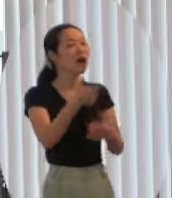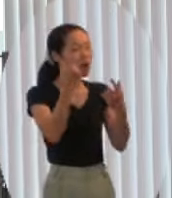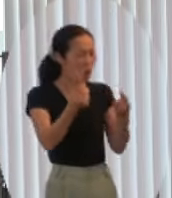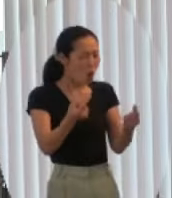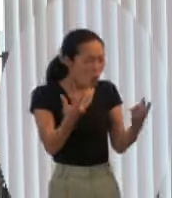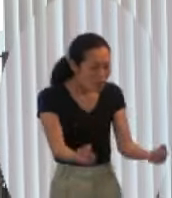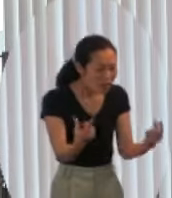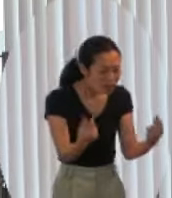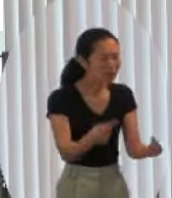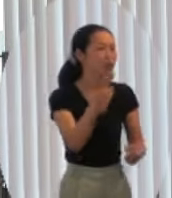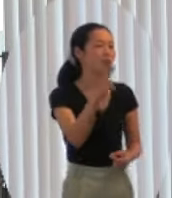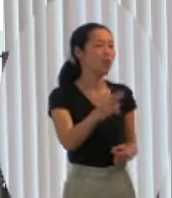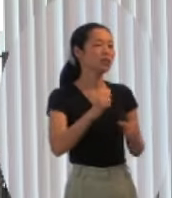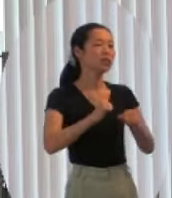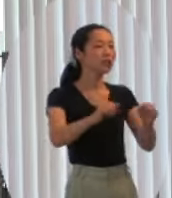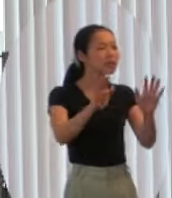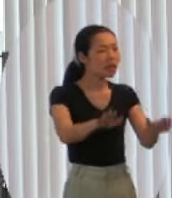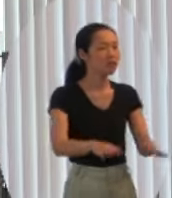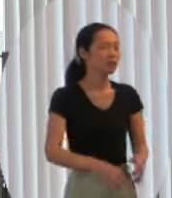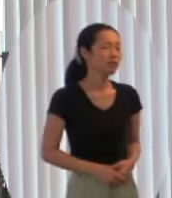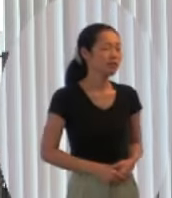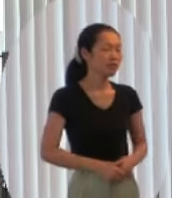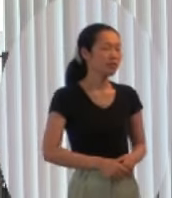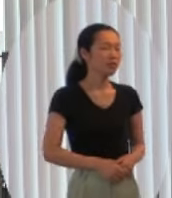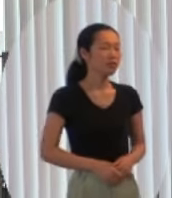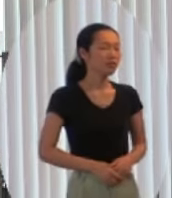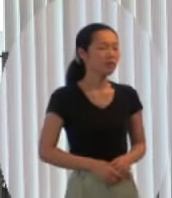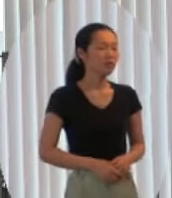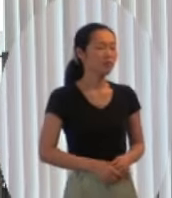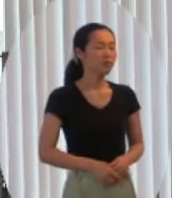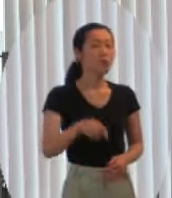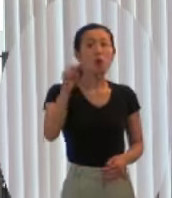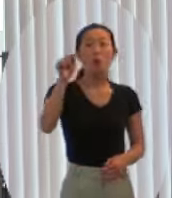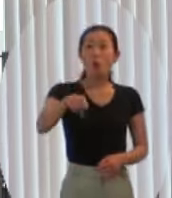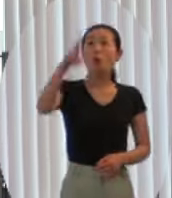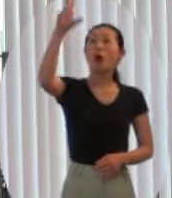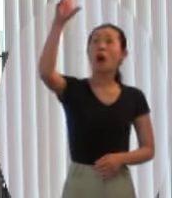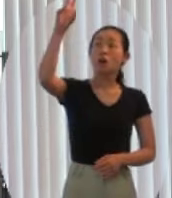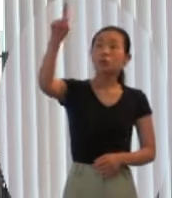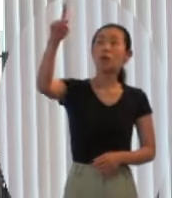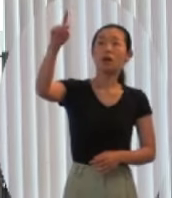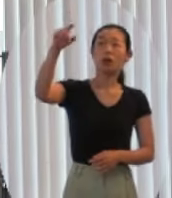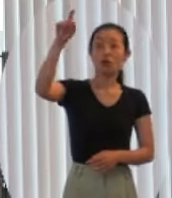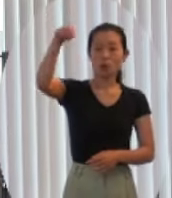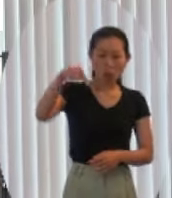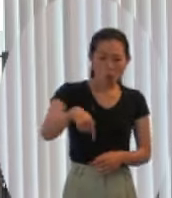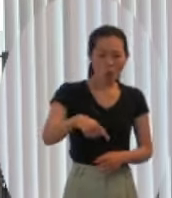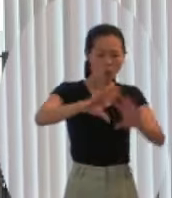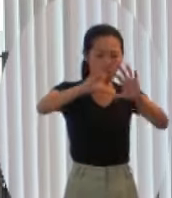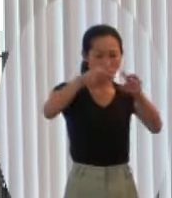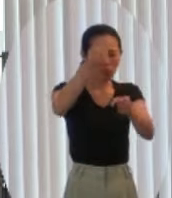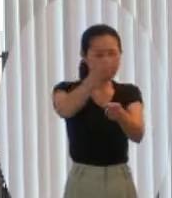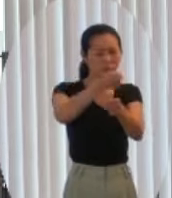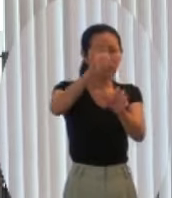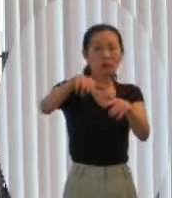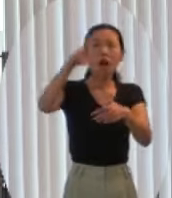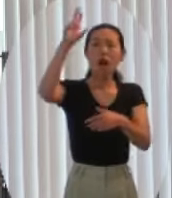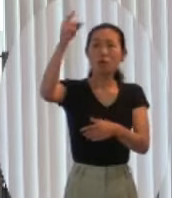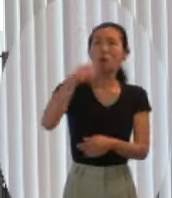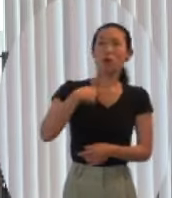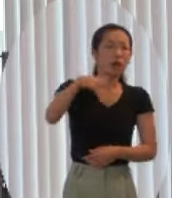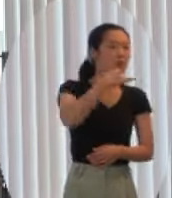にしなさい。主が許してくださったように、この天地をお作りになった神様が私たちを許してくださった。それも一人